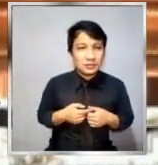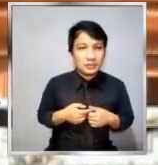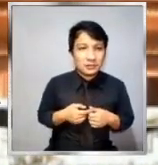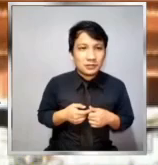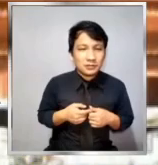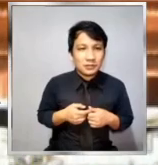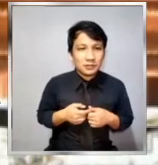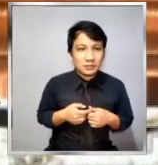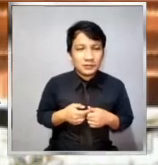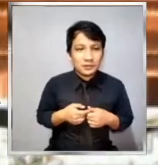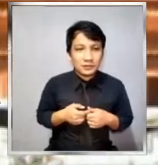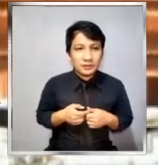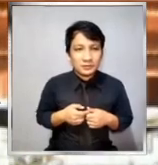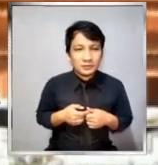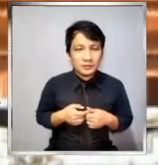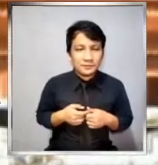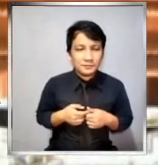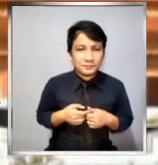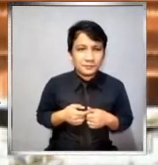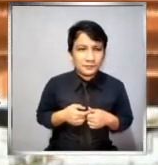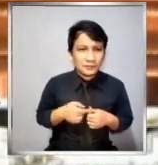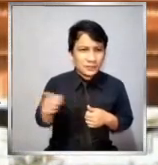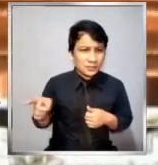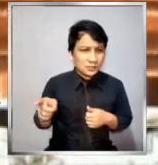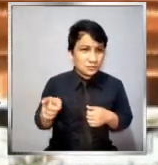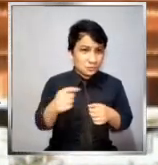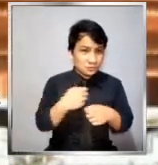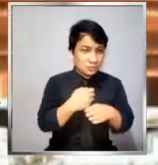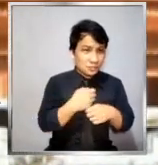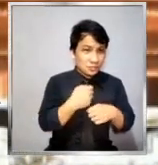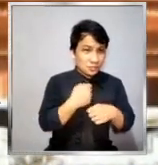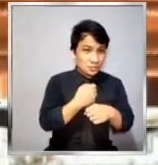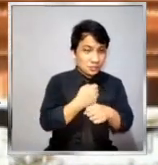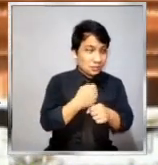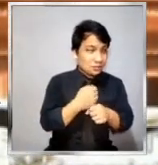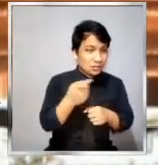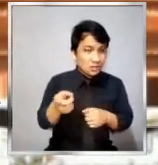gaya nitong reclamation, magbigay ka ng